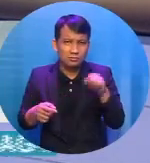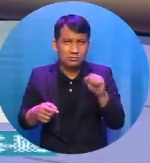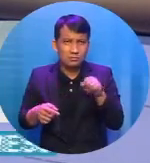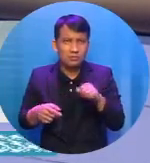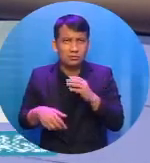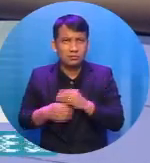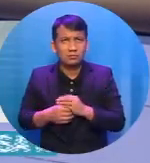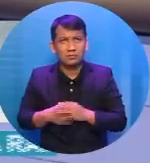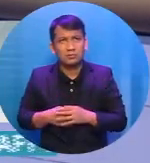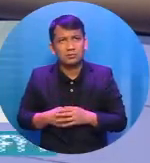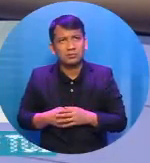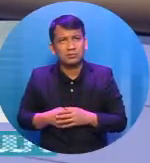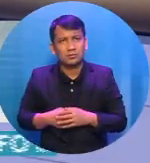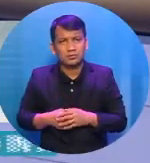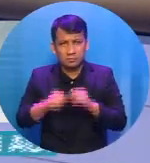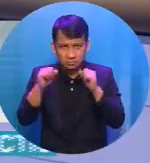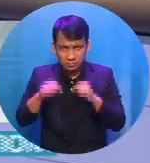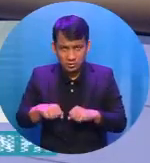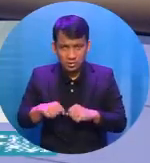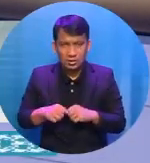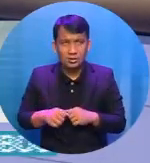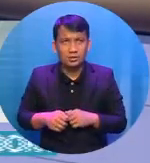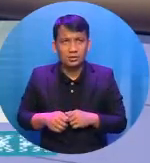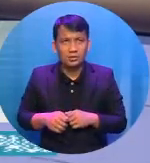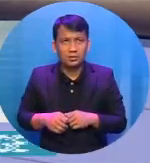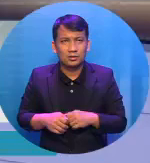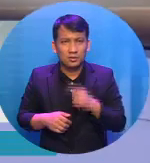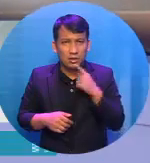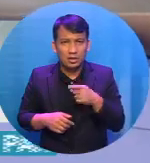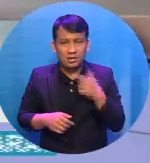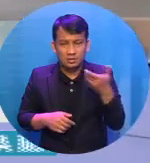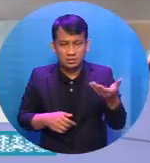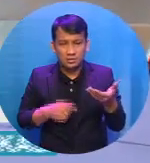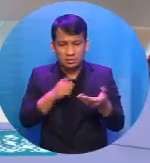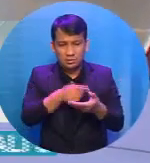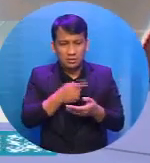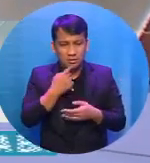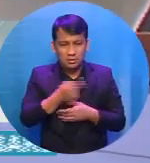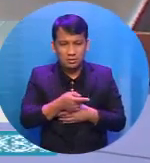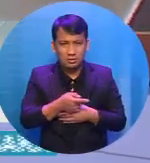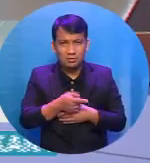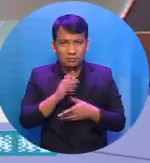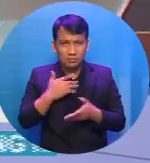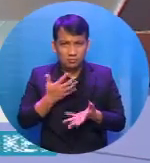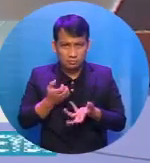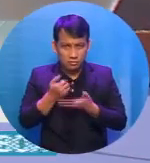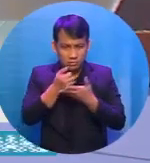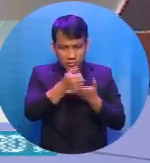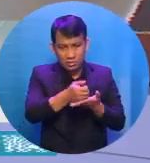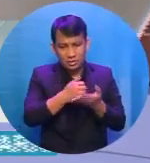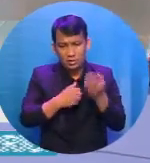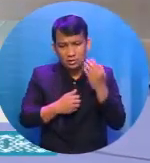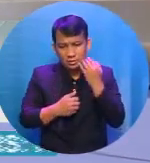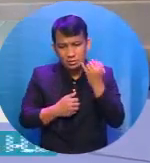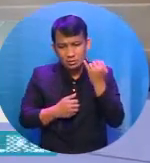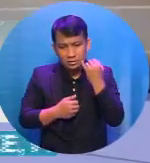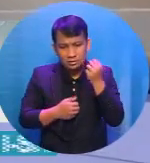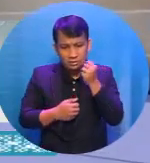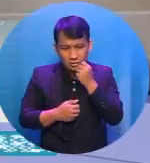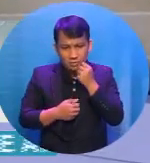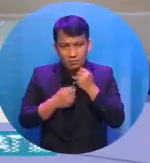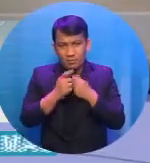ba? Opo. Pwede ba? Ganito, makikipag-deal ako sa iyo, ha? Gusto rin kitang tulungan, alias Jessa.